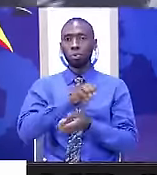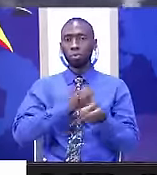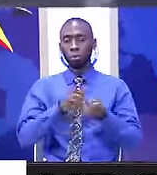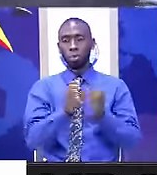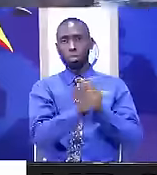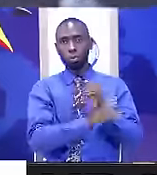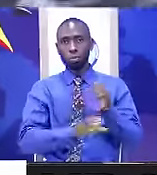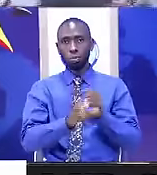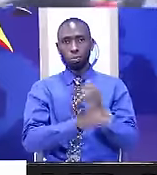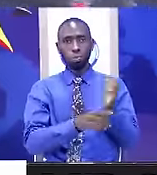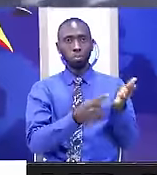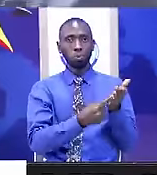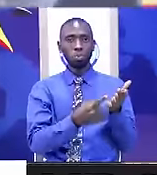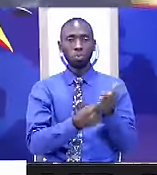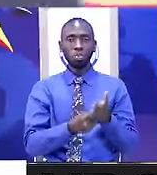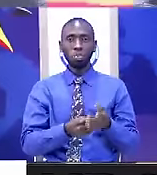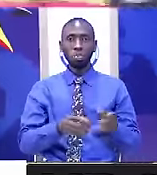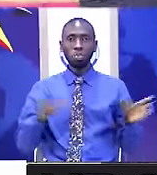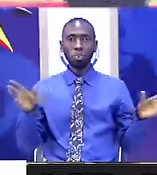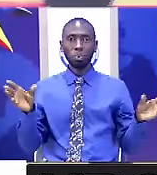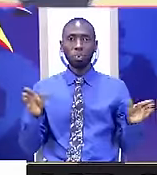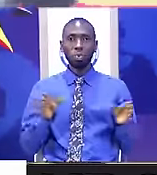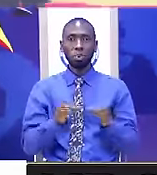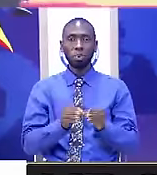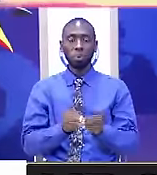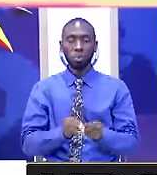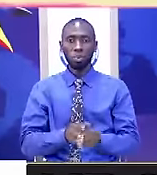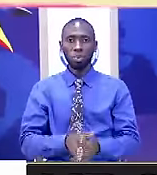Sebbira ne Brian Tumwine bya Ruhanga.